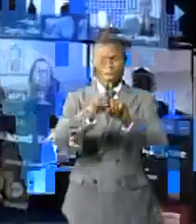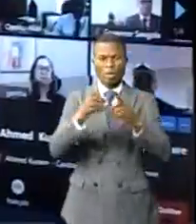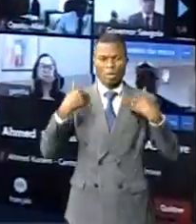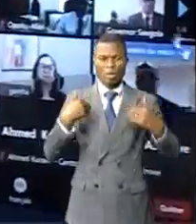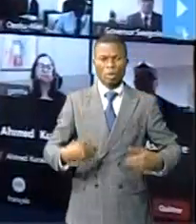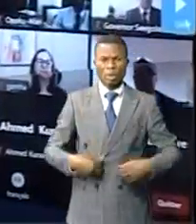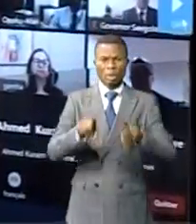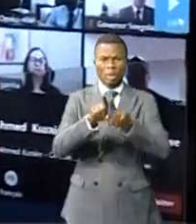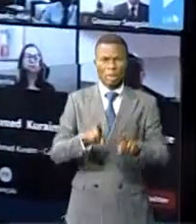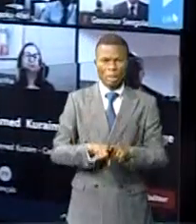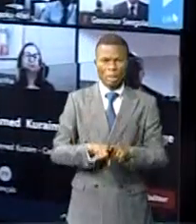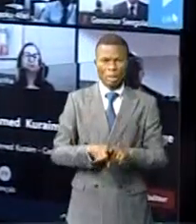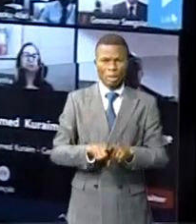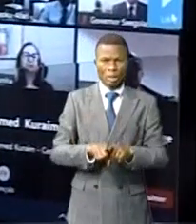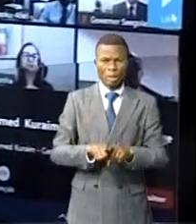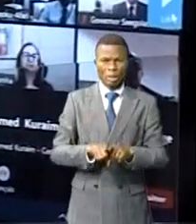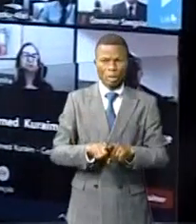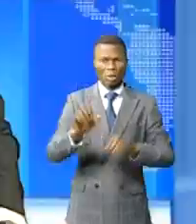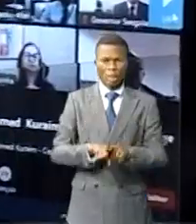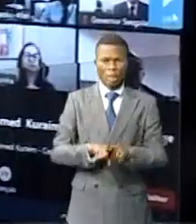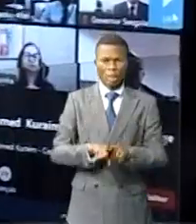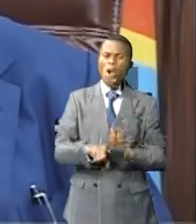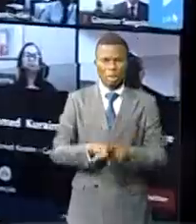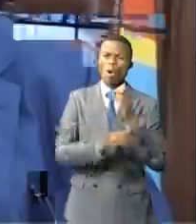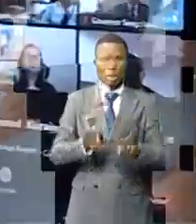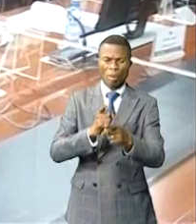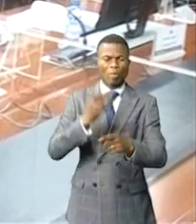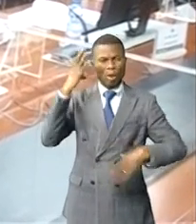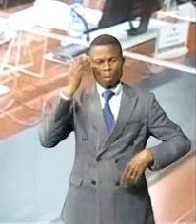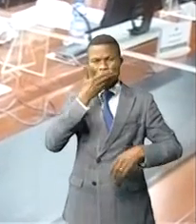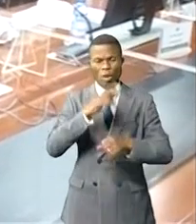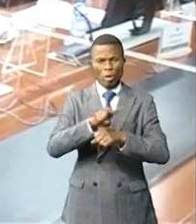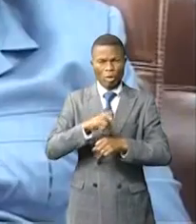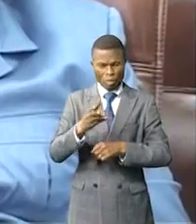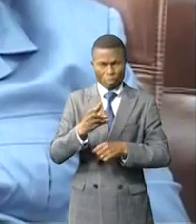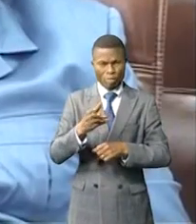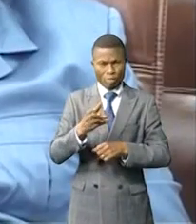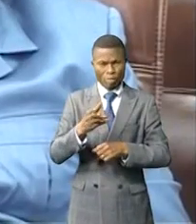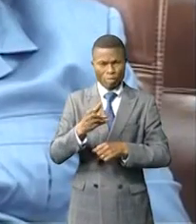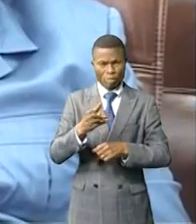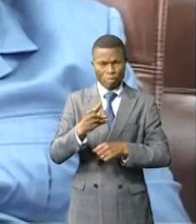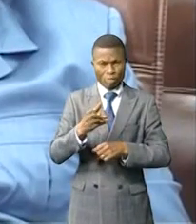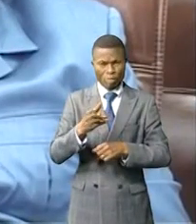Ainsi que l'accentuation de la pauvreté gérée par la COVID-19. C'est à cet exercice que